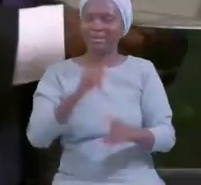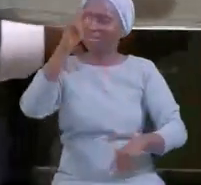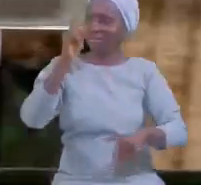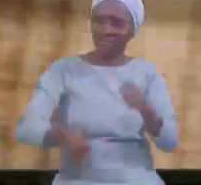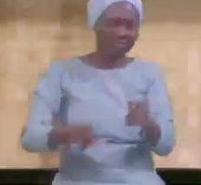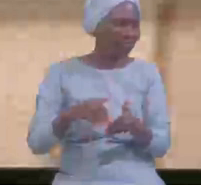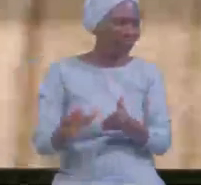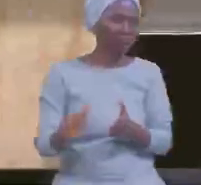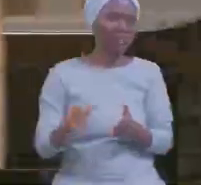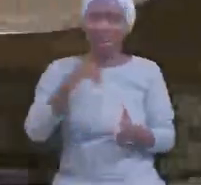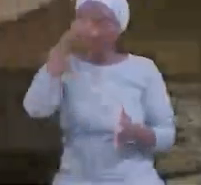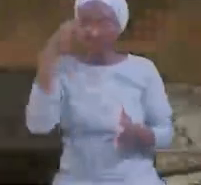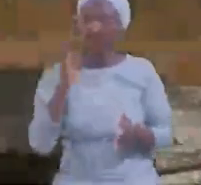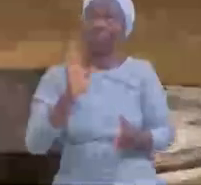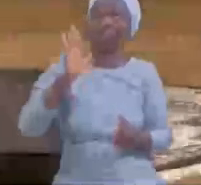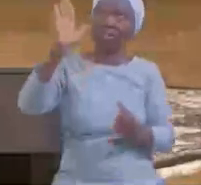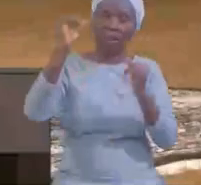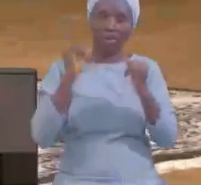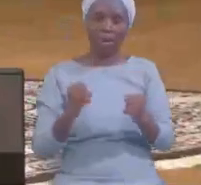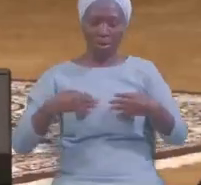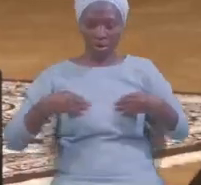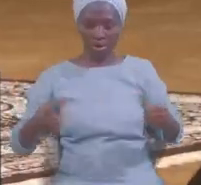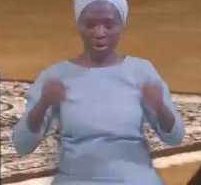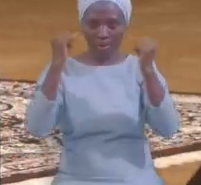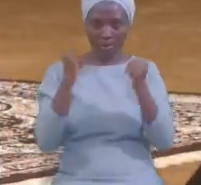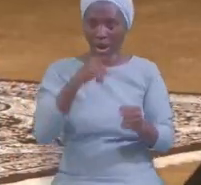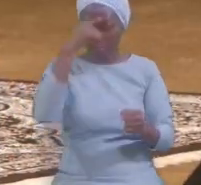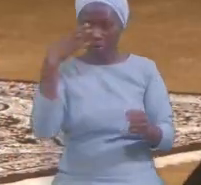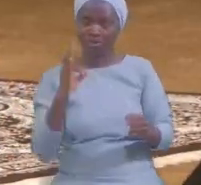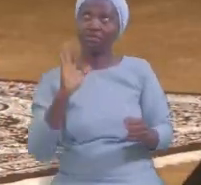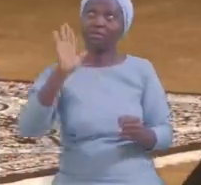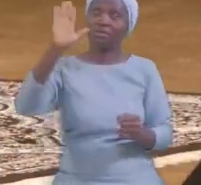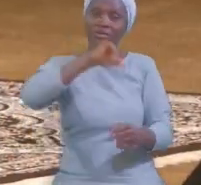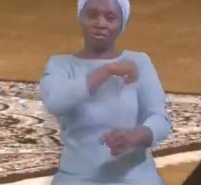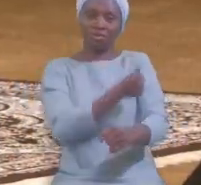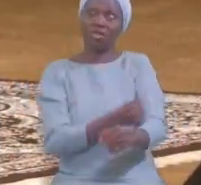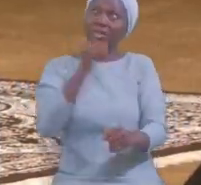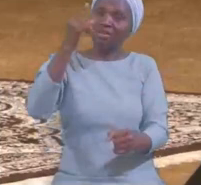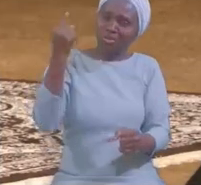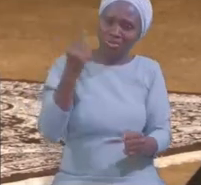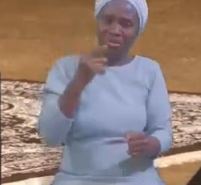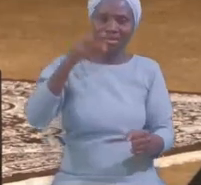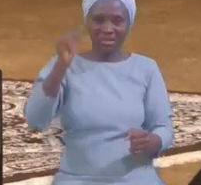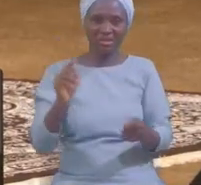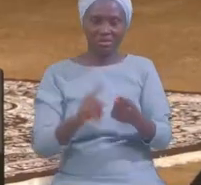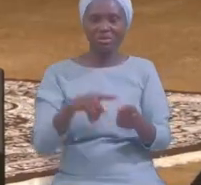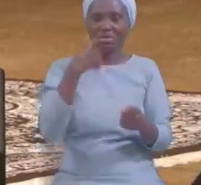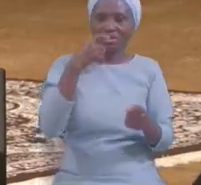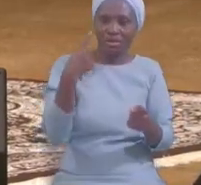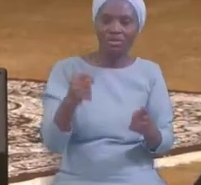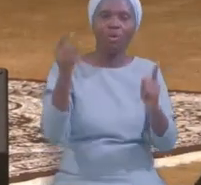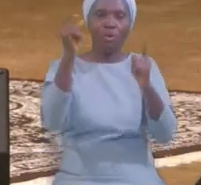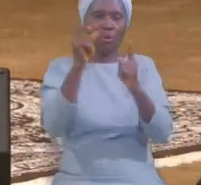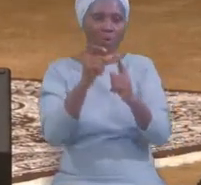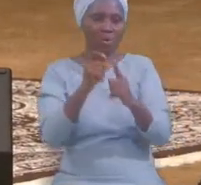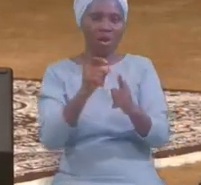sa puissance guérissante, à cause de son autorité. Il a dû seulement déclarer la parole.